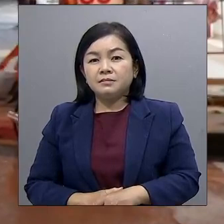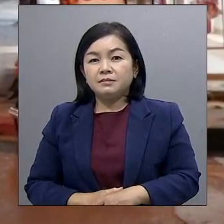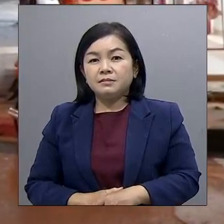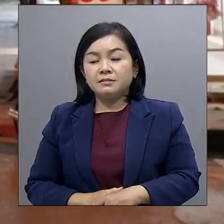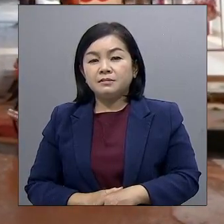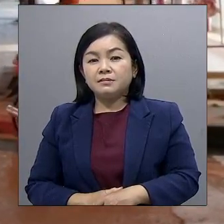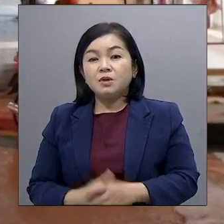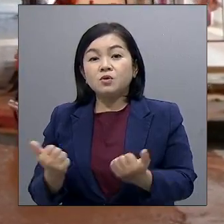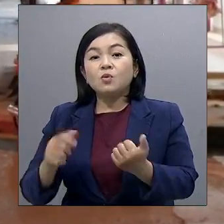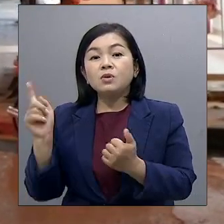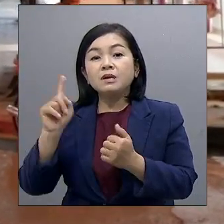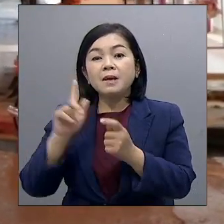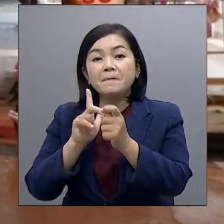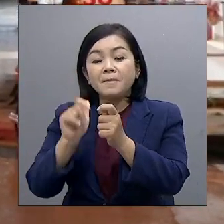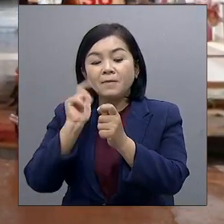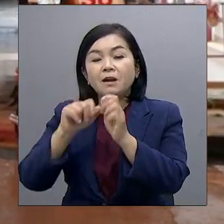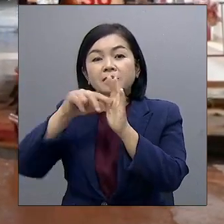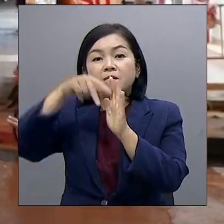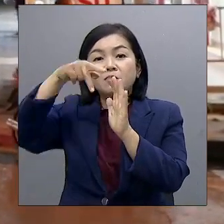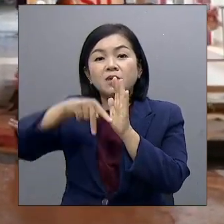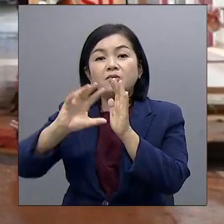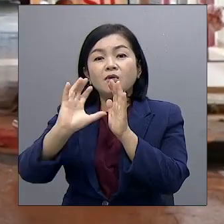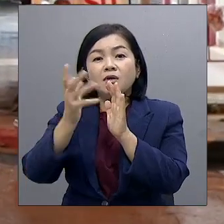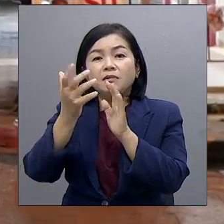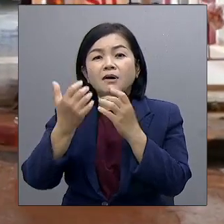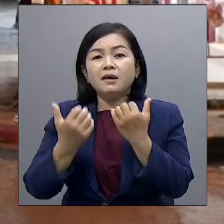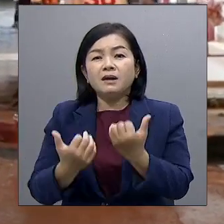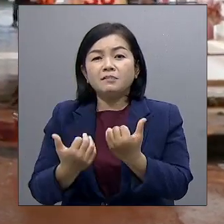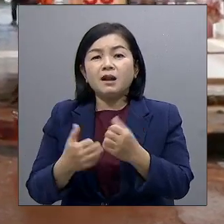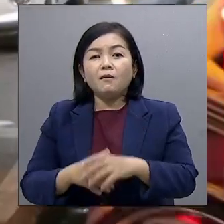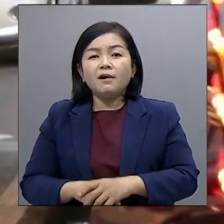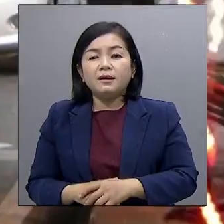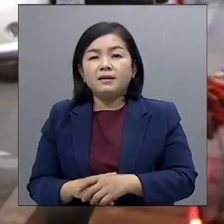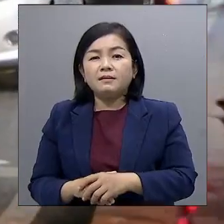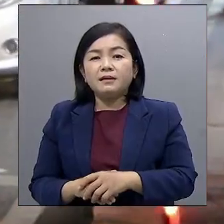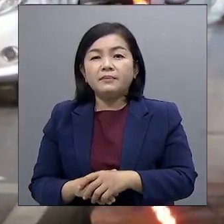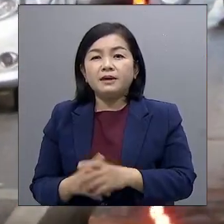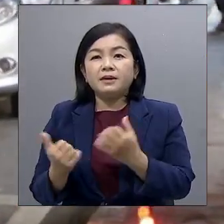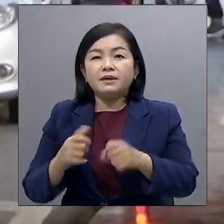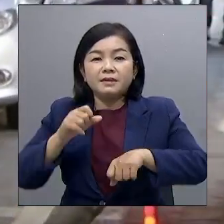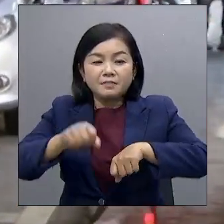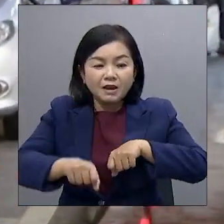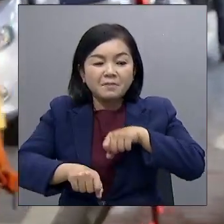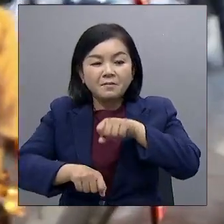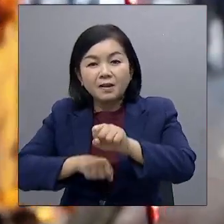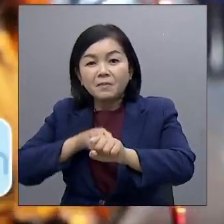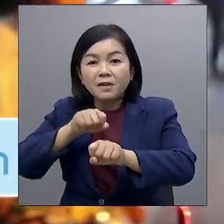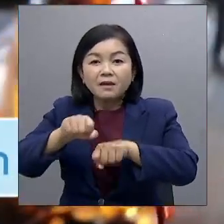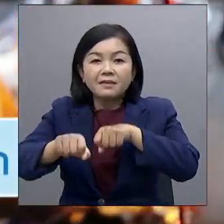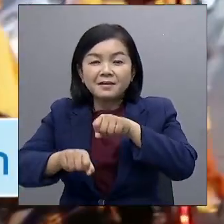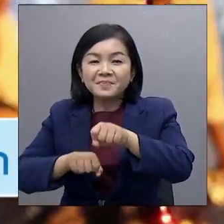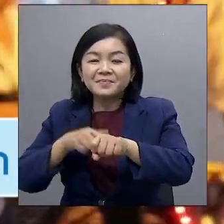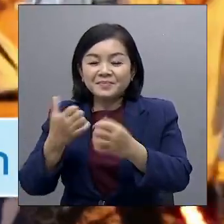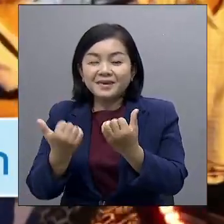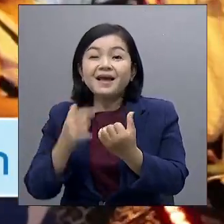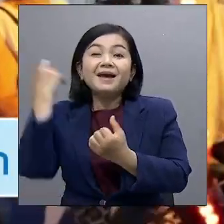ตัวเมืองพิษณุโลกนะคะยังคงได้รับความสนใจจากนักท่องเที่ยวอย่างต่อเนื่องค่ะโดยผู้ที่นำเที่ยวนะคะก็ได้